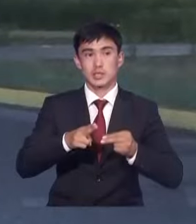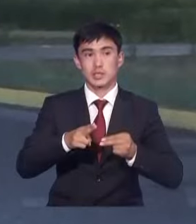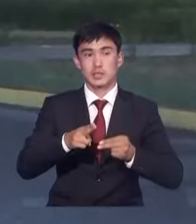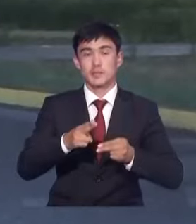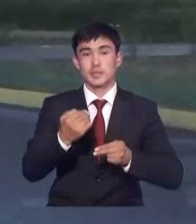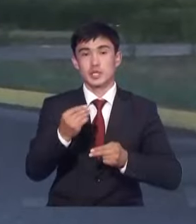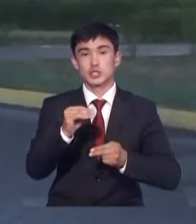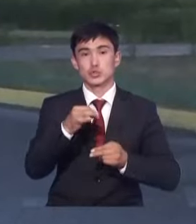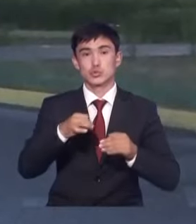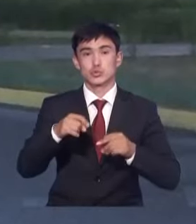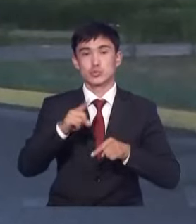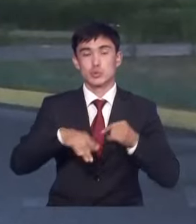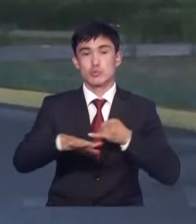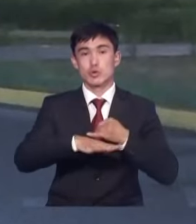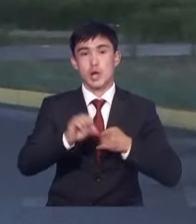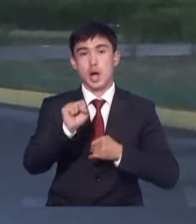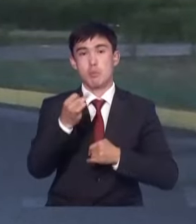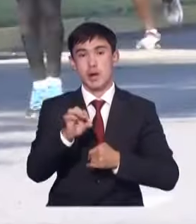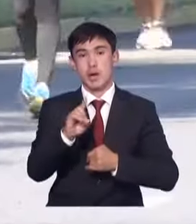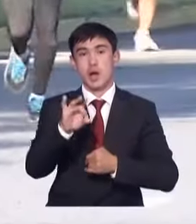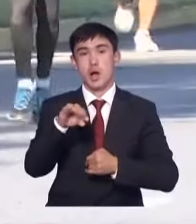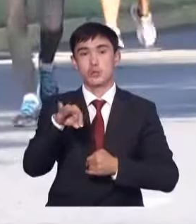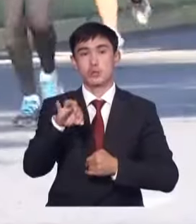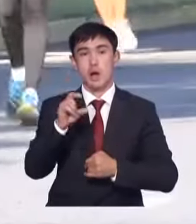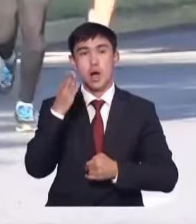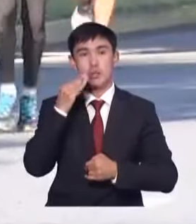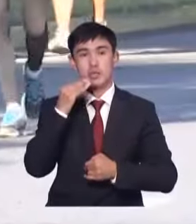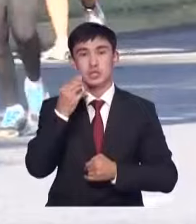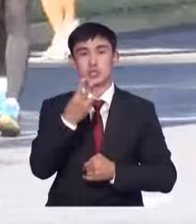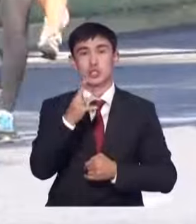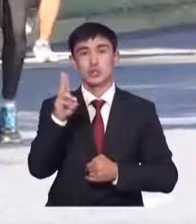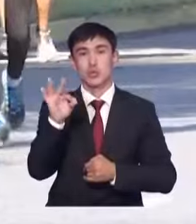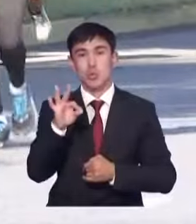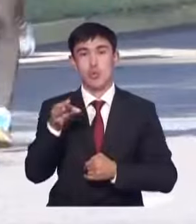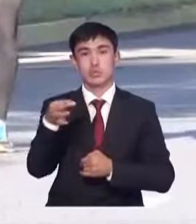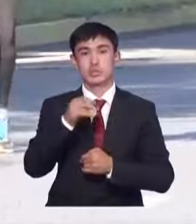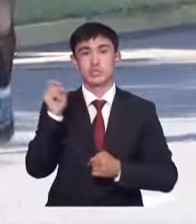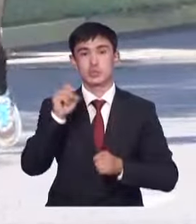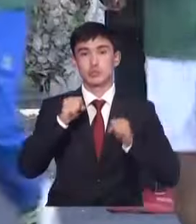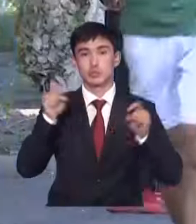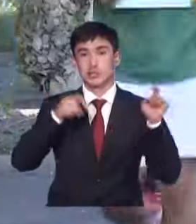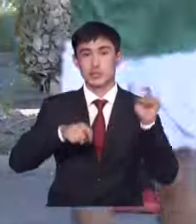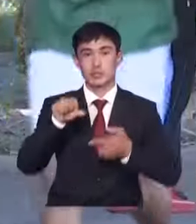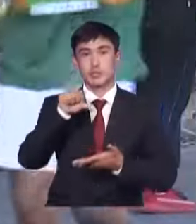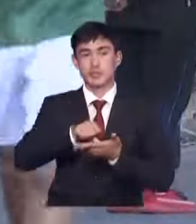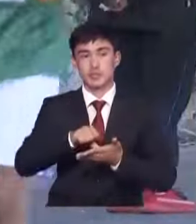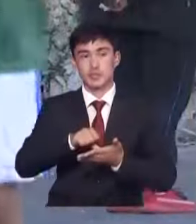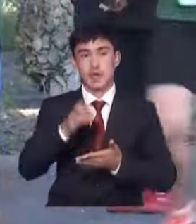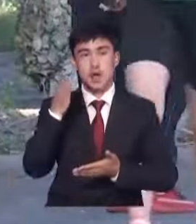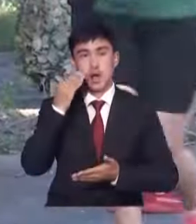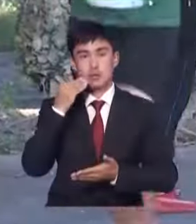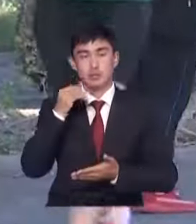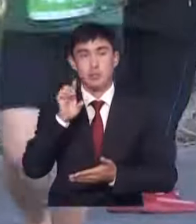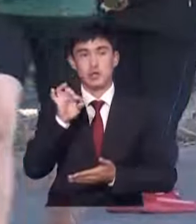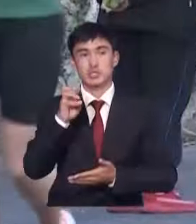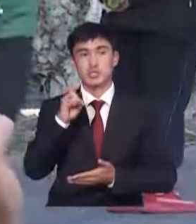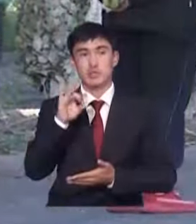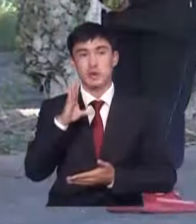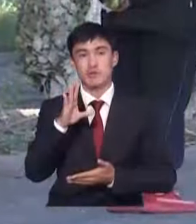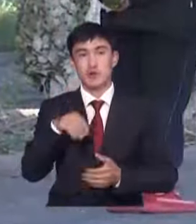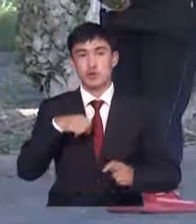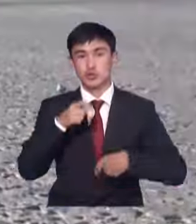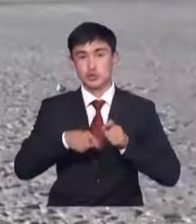қалмады. Жетісу өлкесінен бөлек Абай, Ақтөбе, Алматы, Шығыс Қазақстан облыстарынан спортшылары да келіп қатысты. Алматылық Бақытжан Сапаров